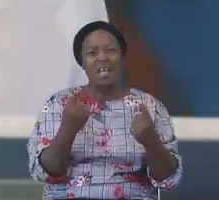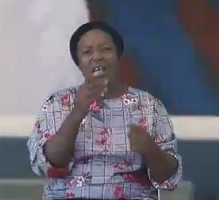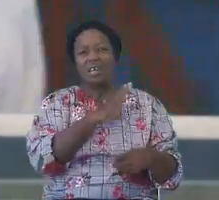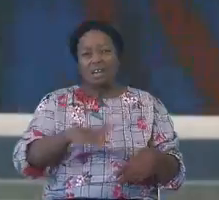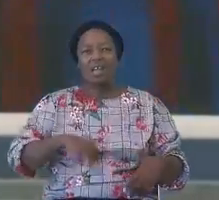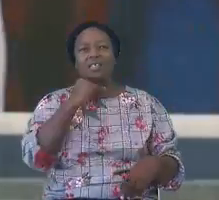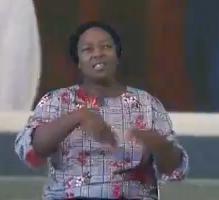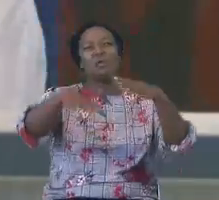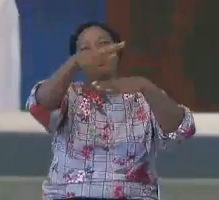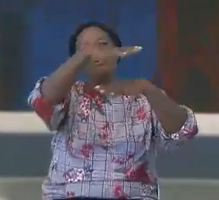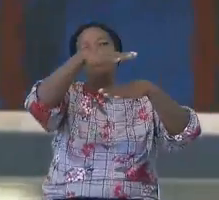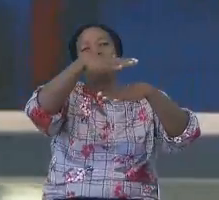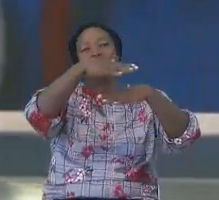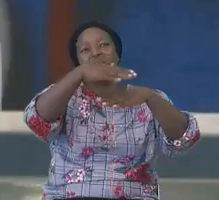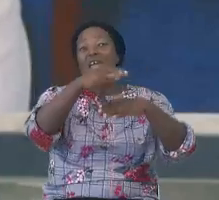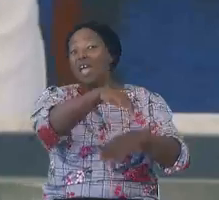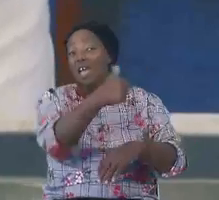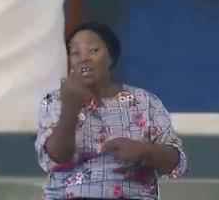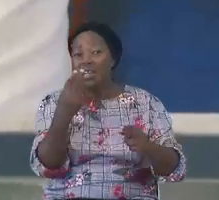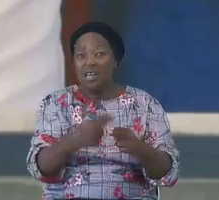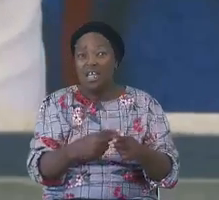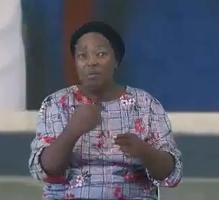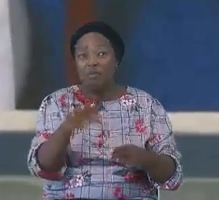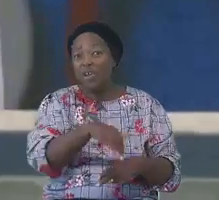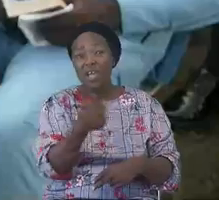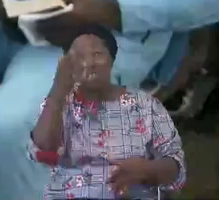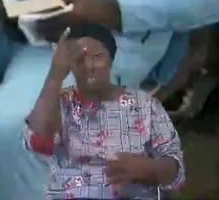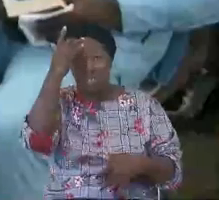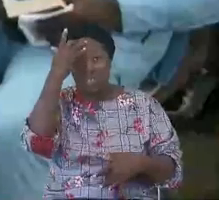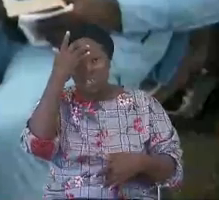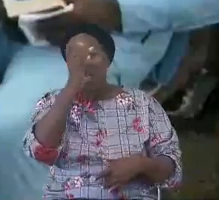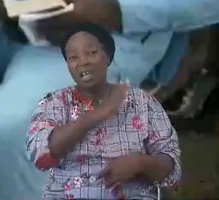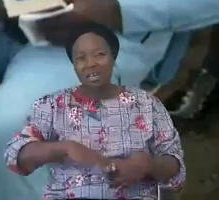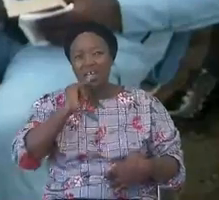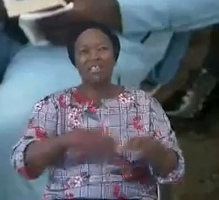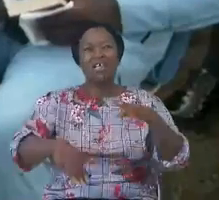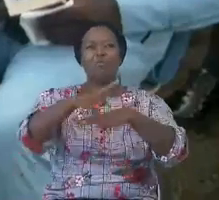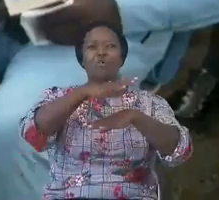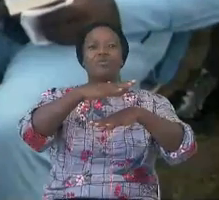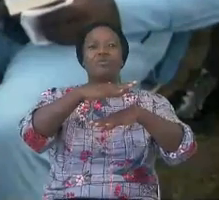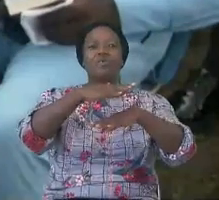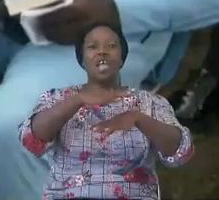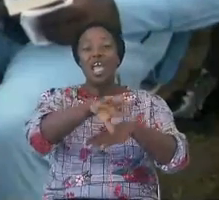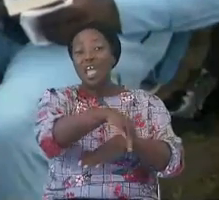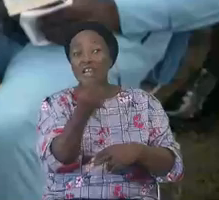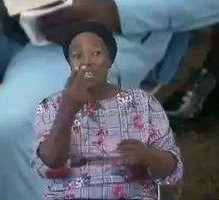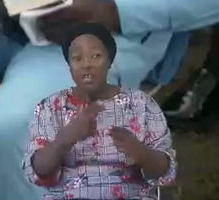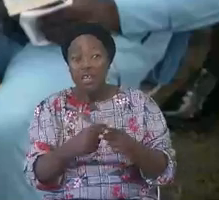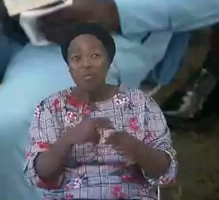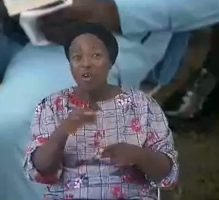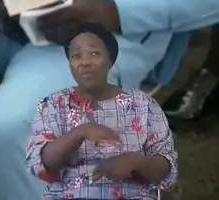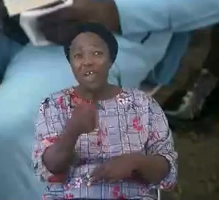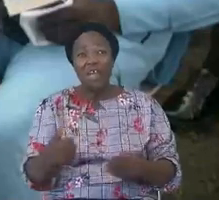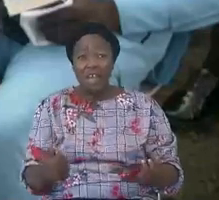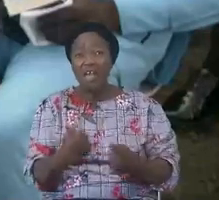nom de tout péché, Christ est au-dessus. Tout nom de toute